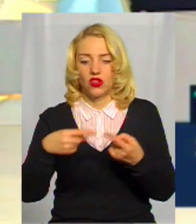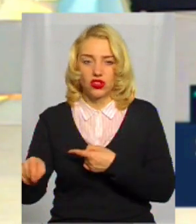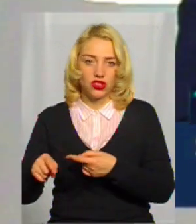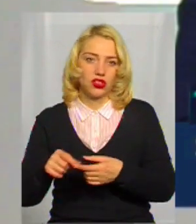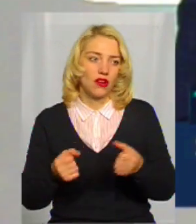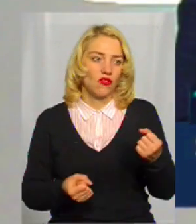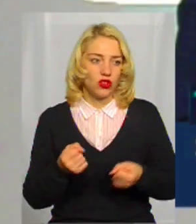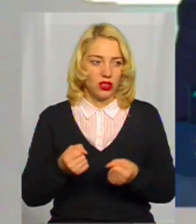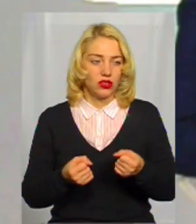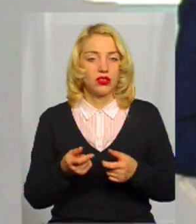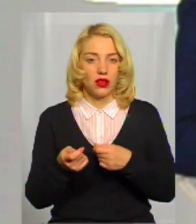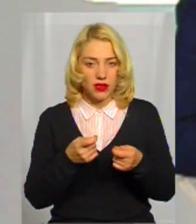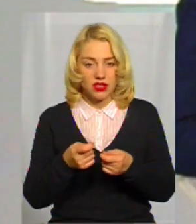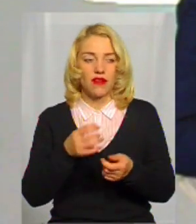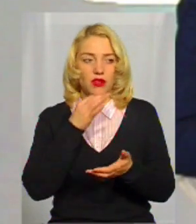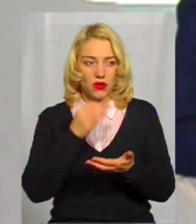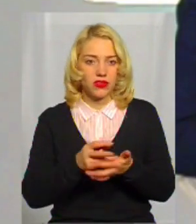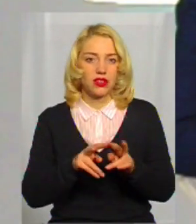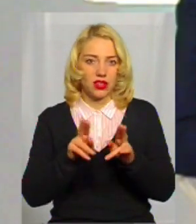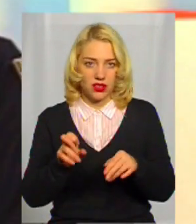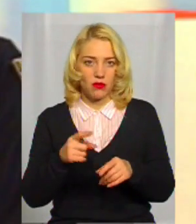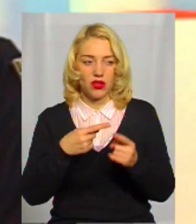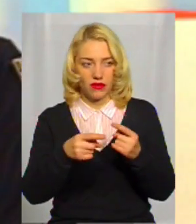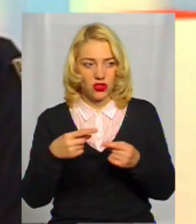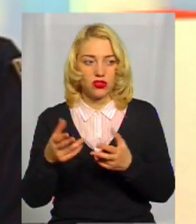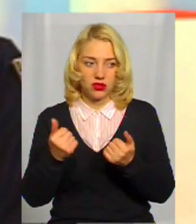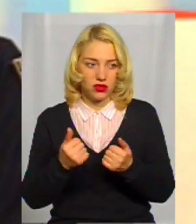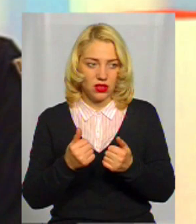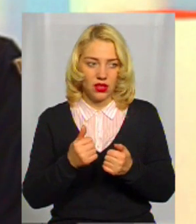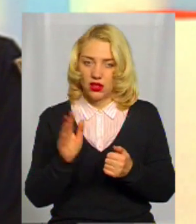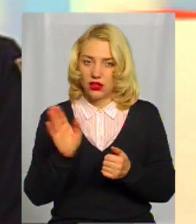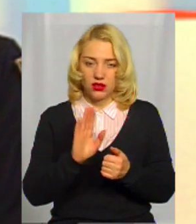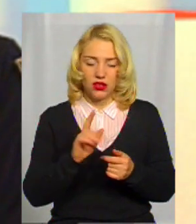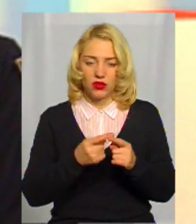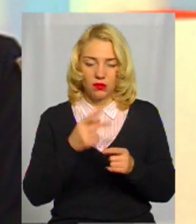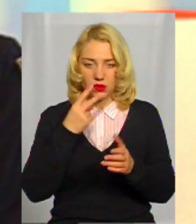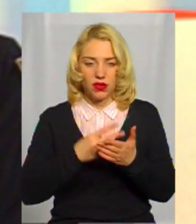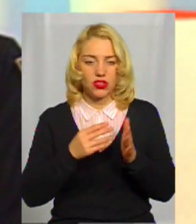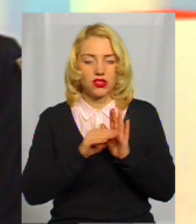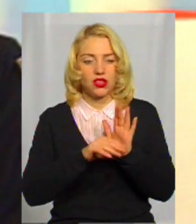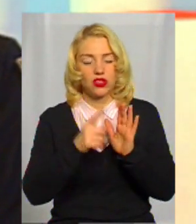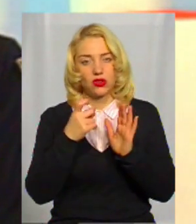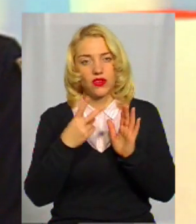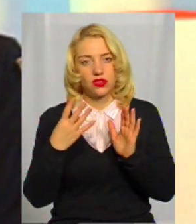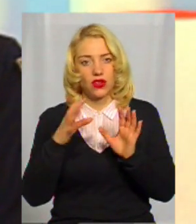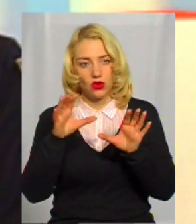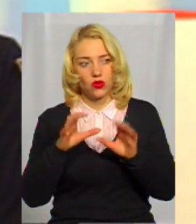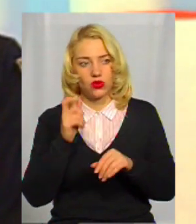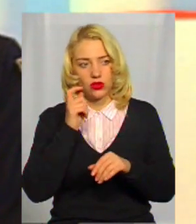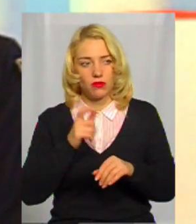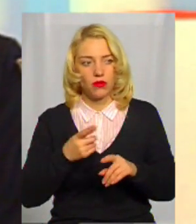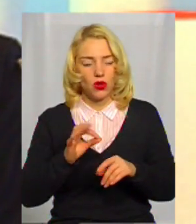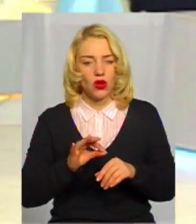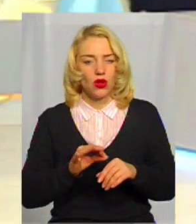І адміністративна відповідальність така ж сама, як інші громадяни? Так, більше, звичайно. Ні, менше. Ні, вона передбачена статтею 124 Кодексу України про адміністративні